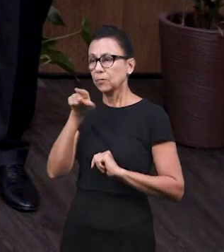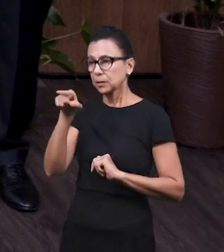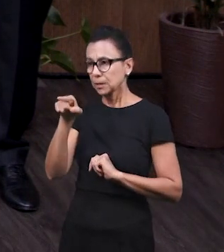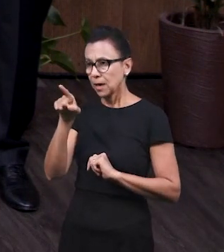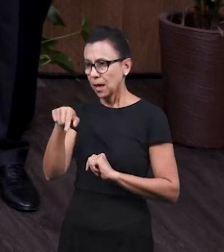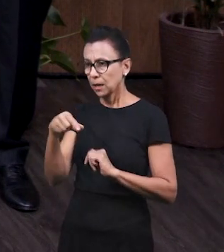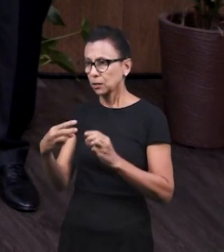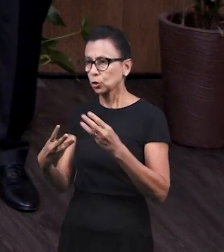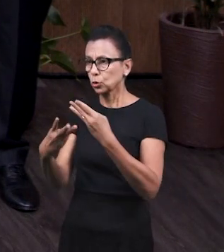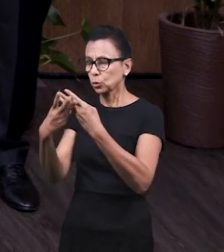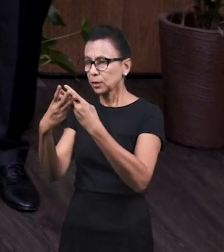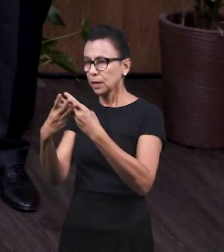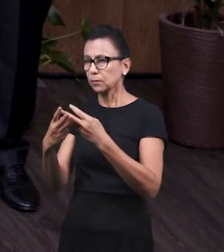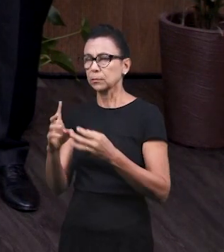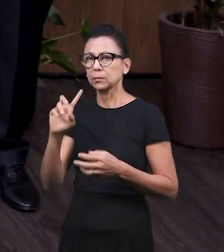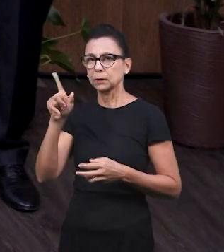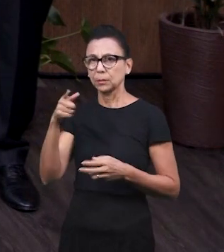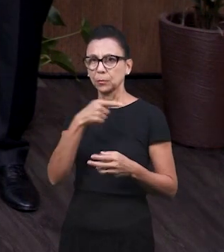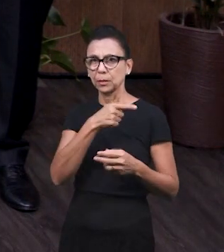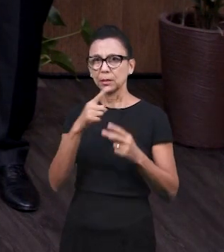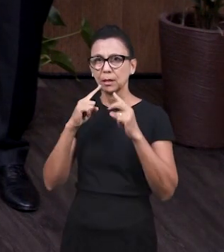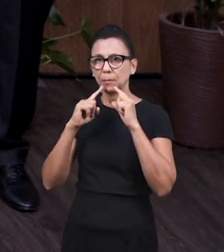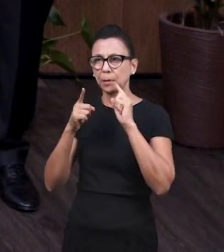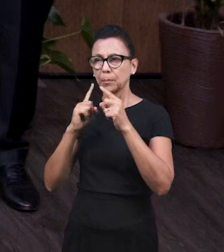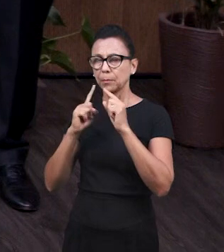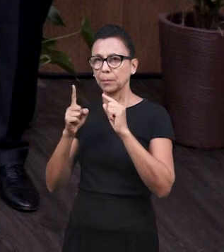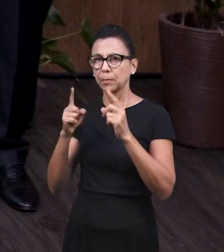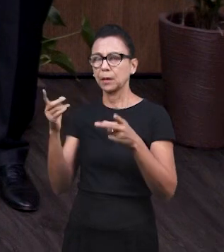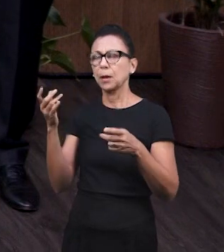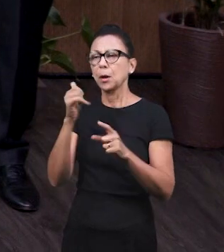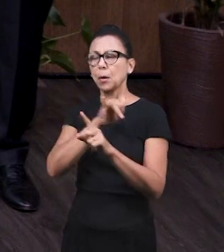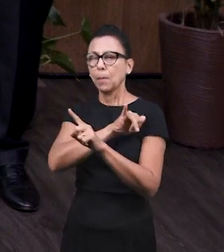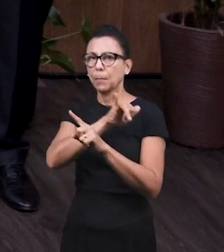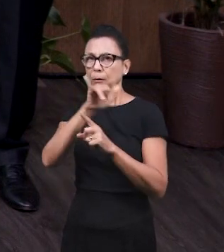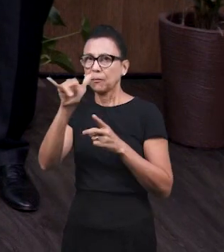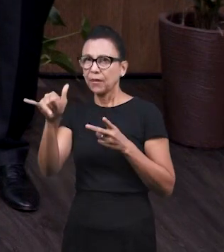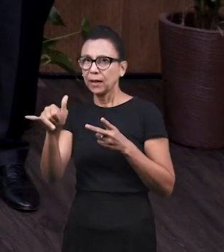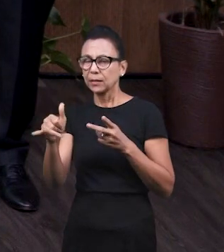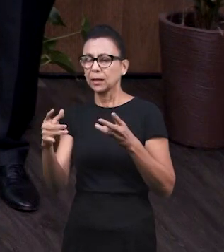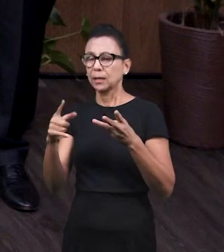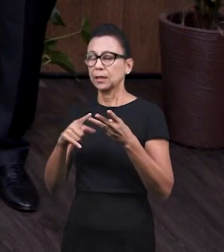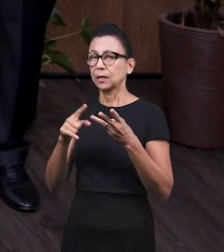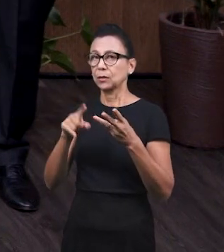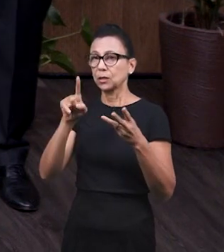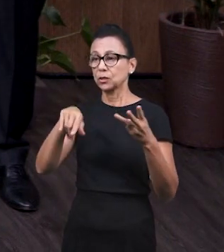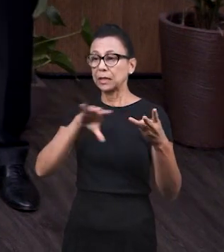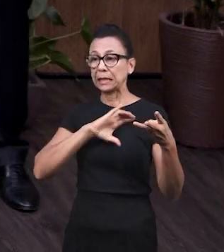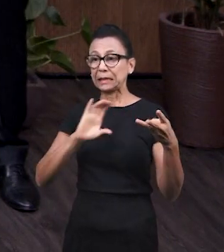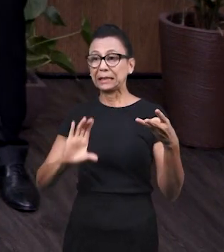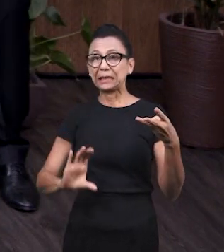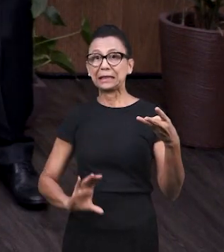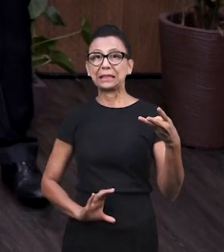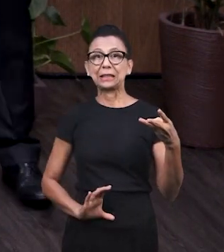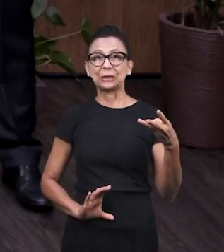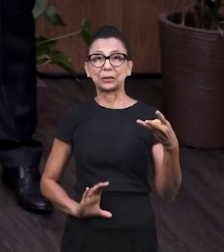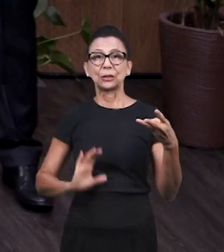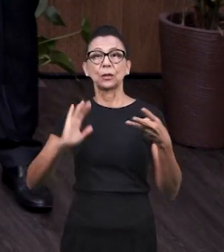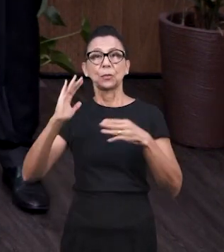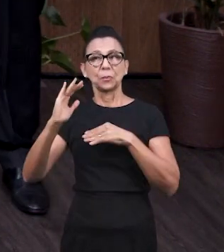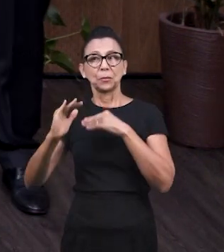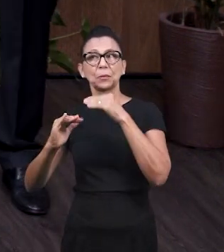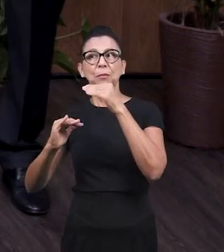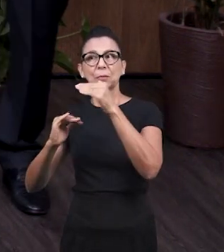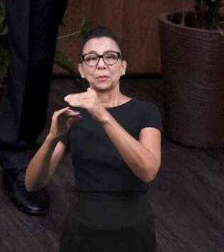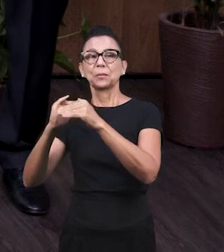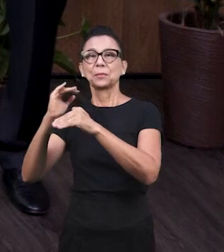Messie. C'est le Christ. Il y a un processus là du Saint-Esprit qui fait en sorte que l'homme comprenne qui